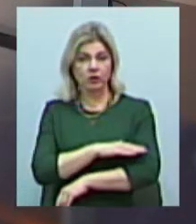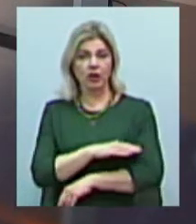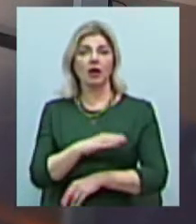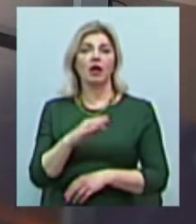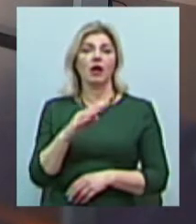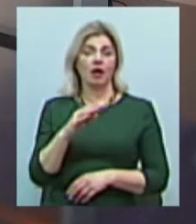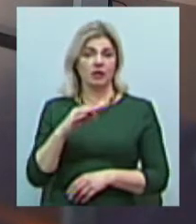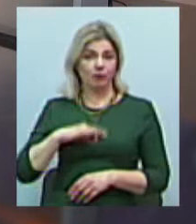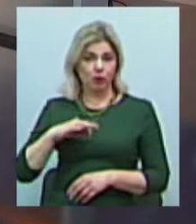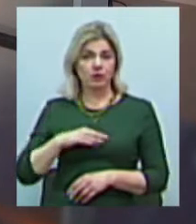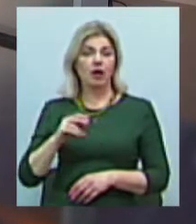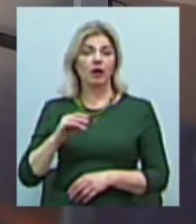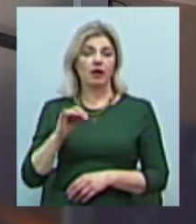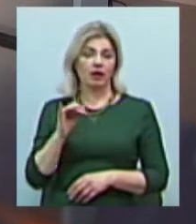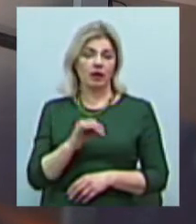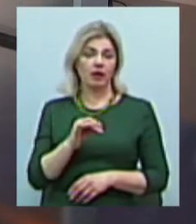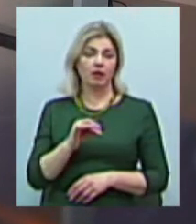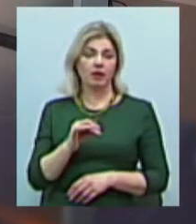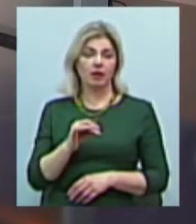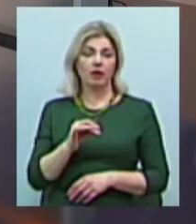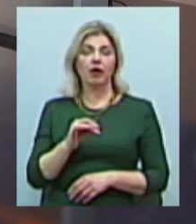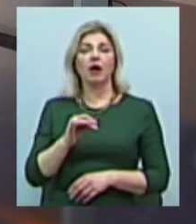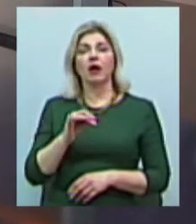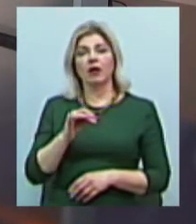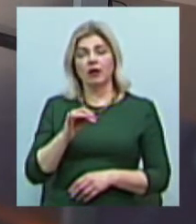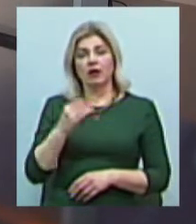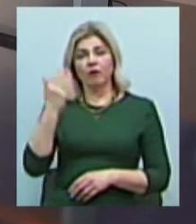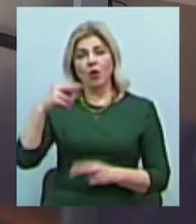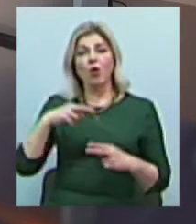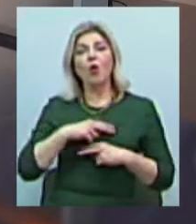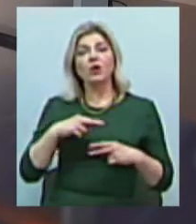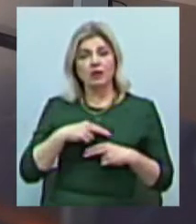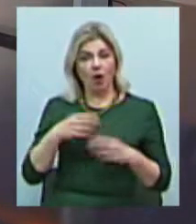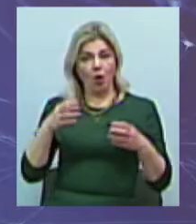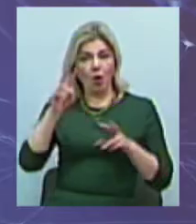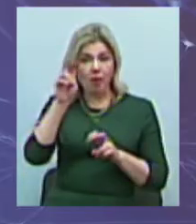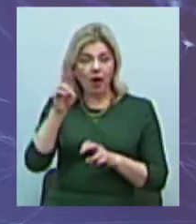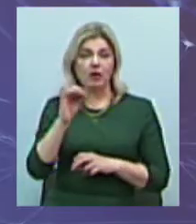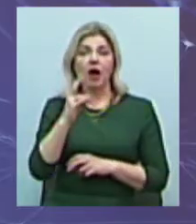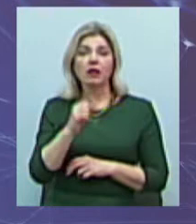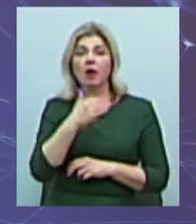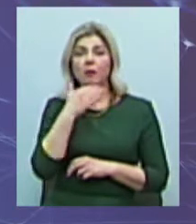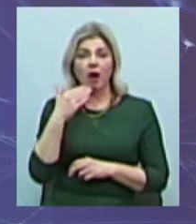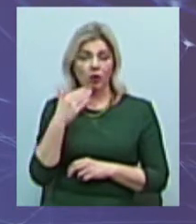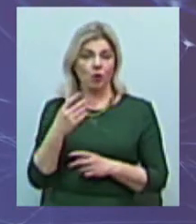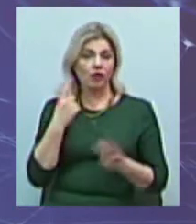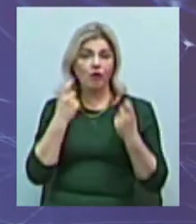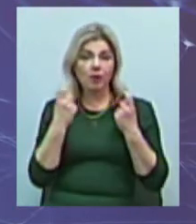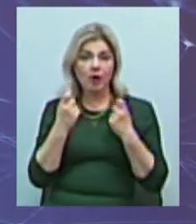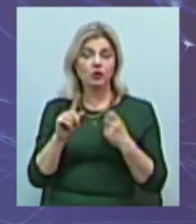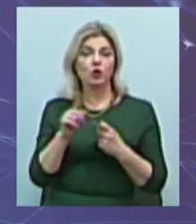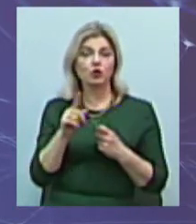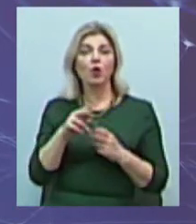експлуатацію, працюють угорська компанія. Але дуже багато є інформації, що під